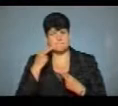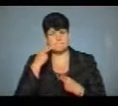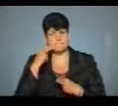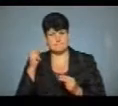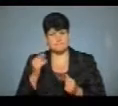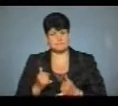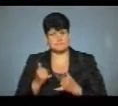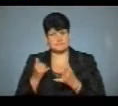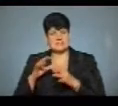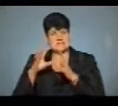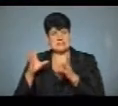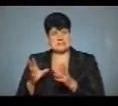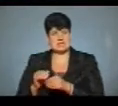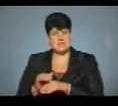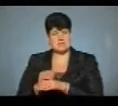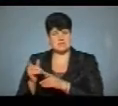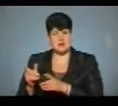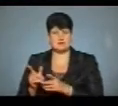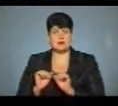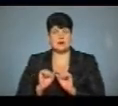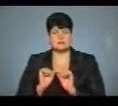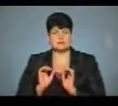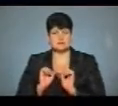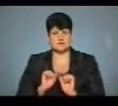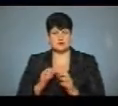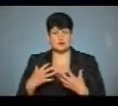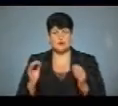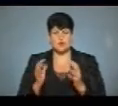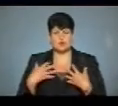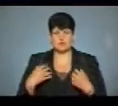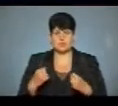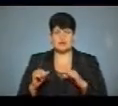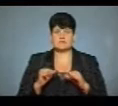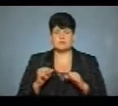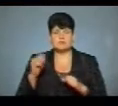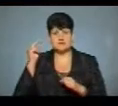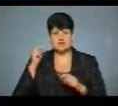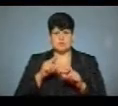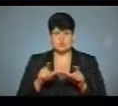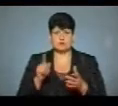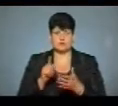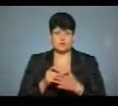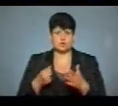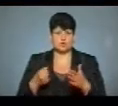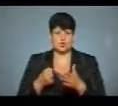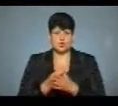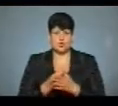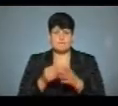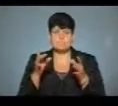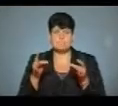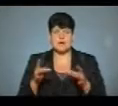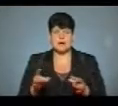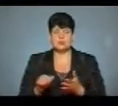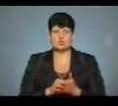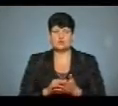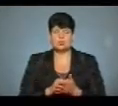загальне благо на безпеку і охорону здоров'я. Керівництво навчального закладу повинно до пакету